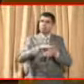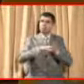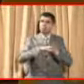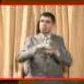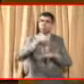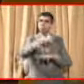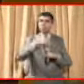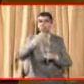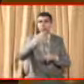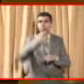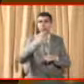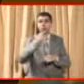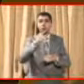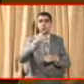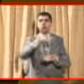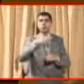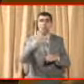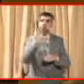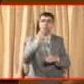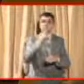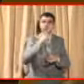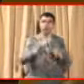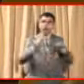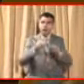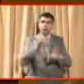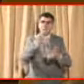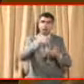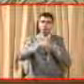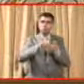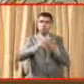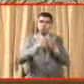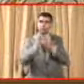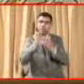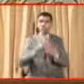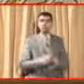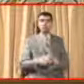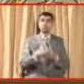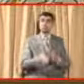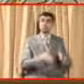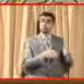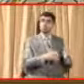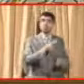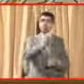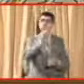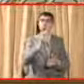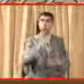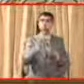خاصة على المواد الغذائية كلها. شكرا. وعلى الماء الصالح للشرب. شكرا سيد النائب المحترم. هل من تعقيب إضافي؟